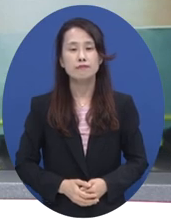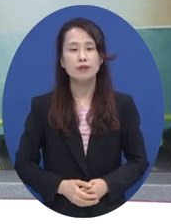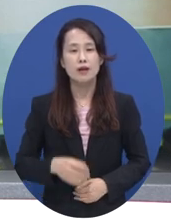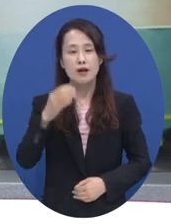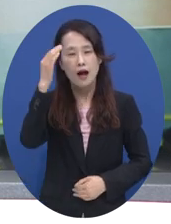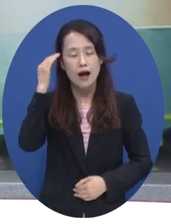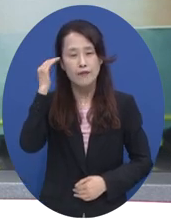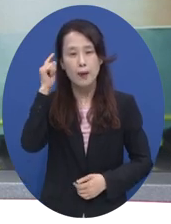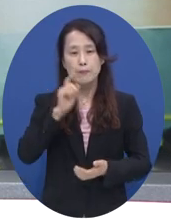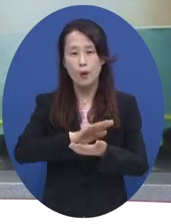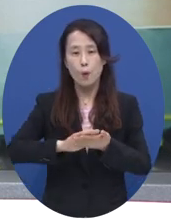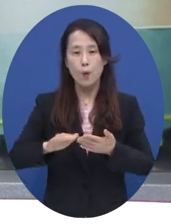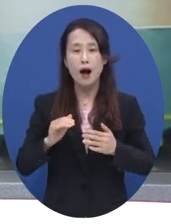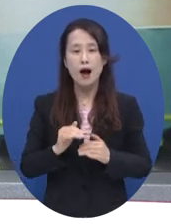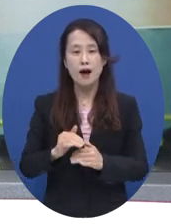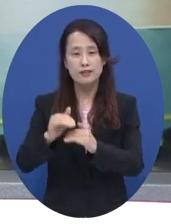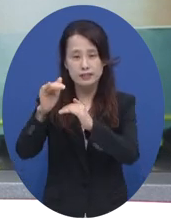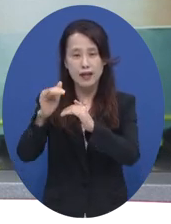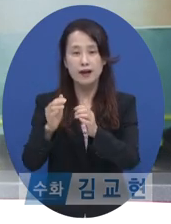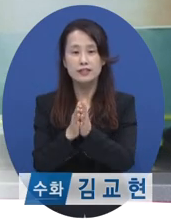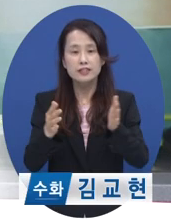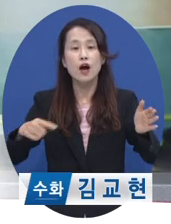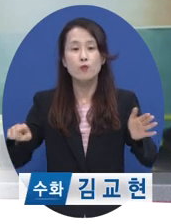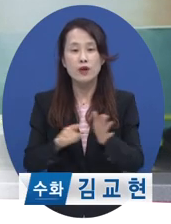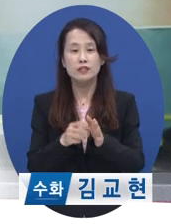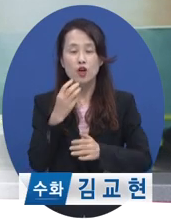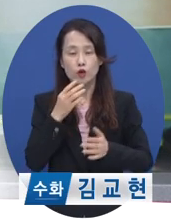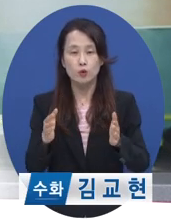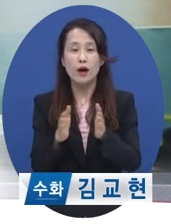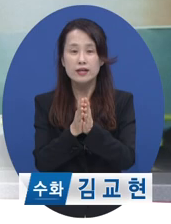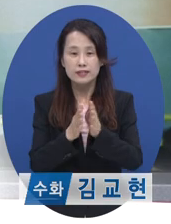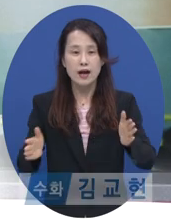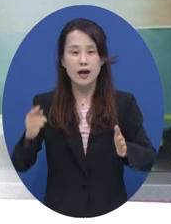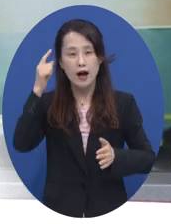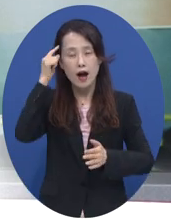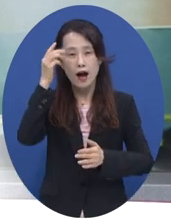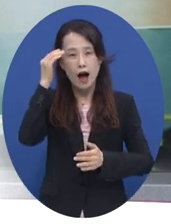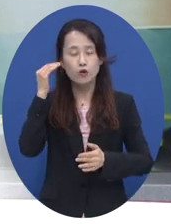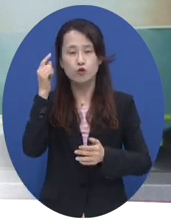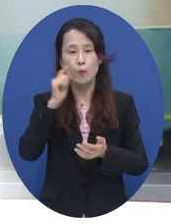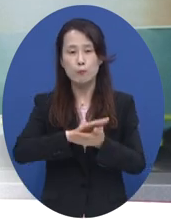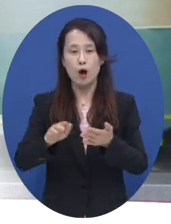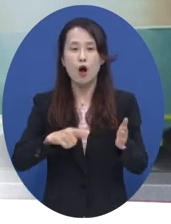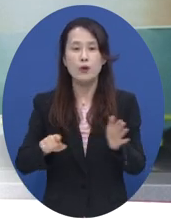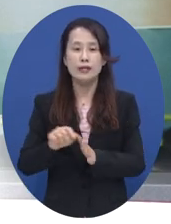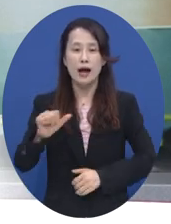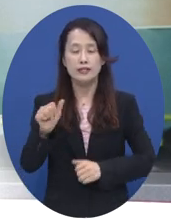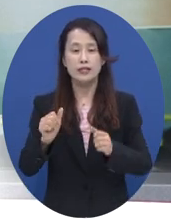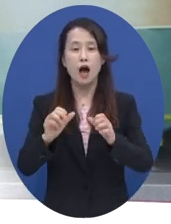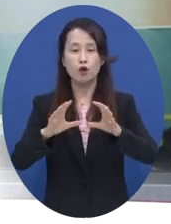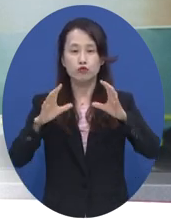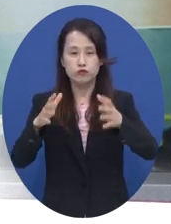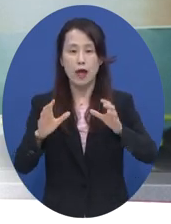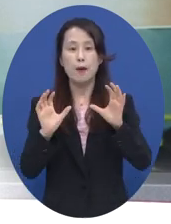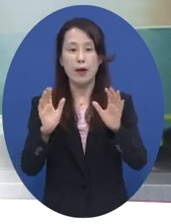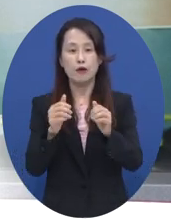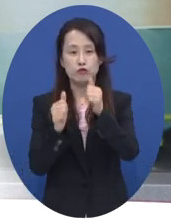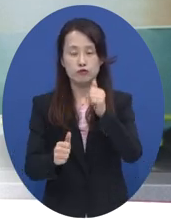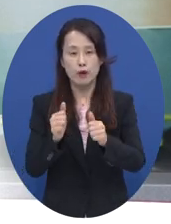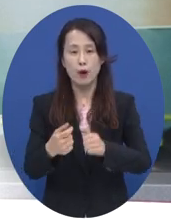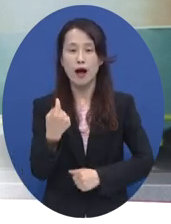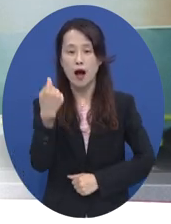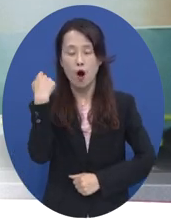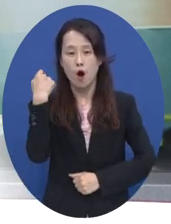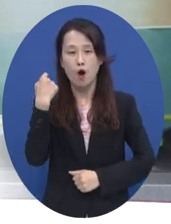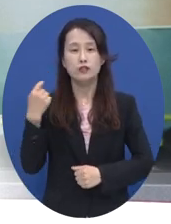한반도 평화 프로세스의 물꼬를 트기 위해 경기도가 개최한 한반도 평화를 위한 아시아 국제 배구대회 가 지난 25일 페이 시릴